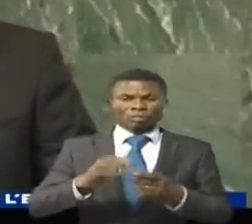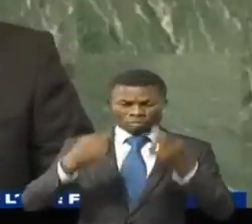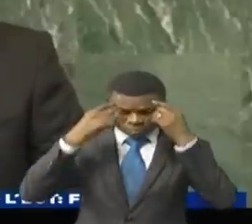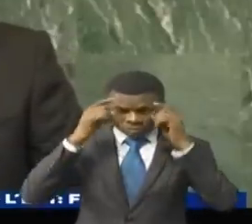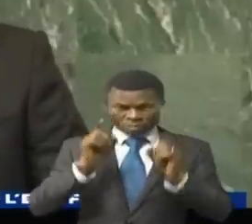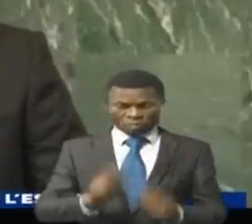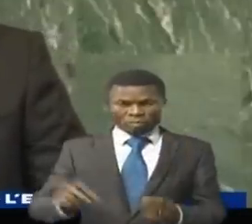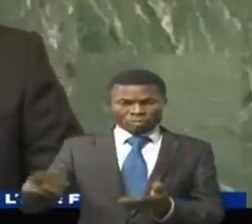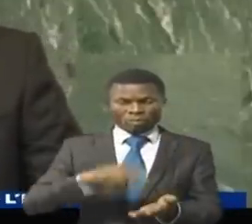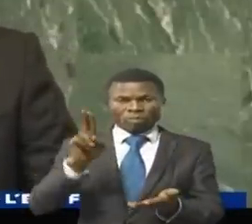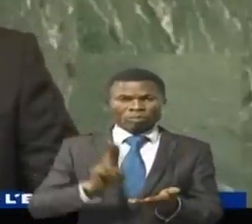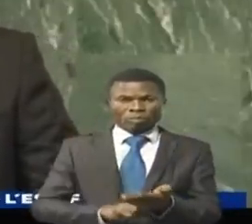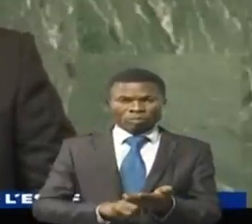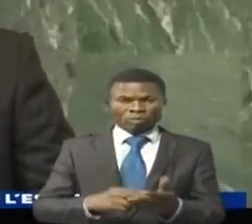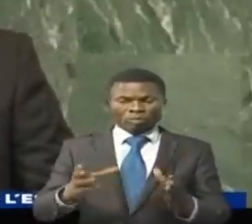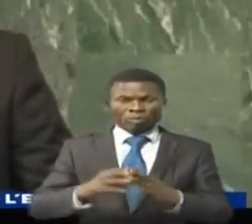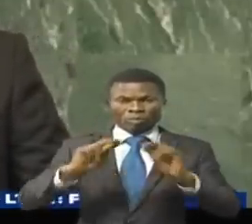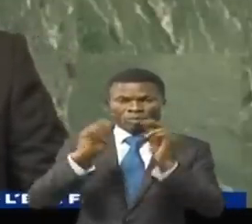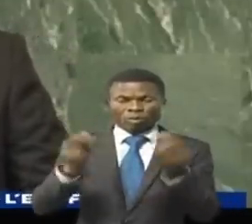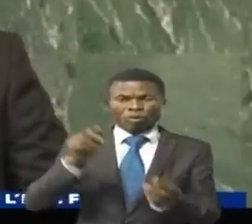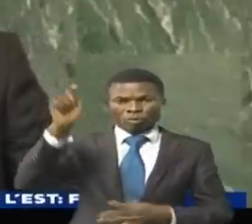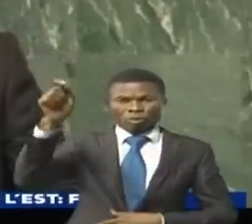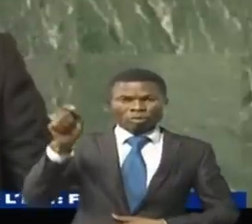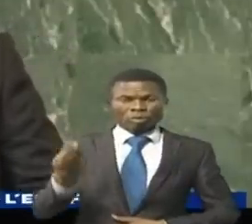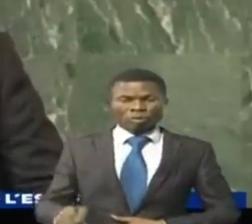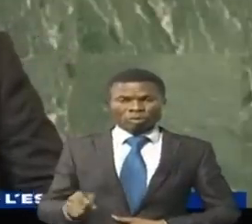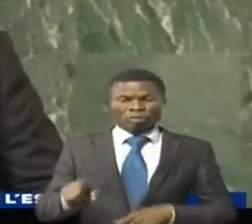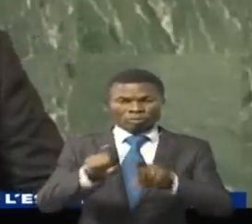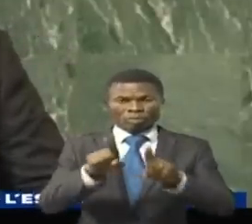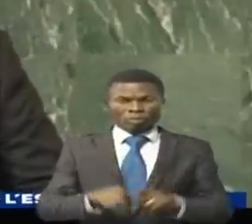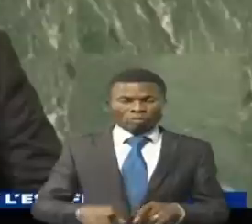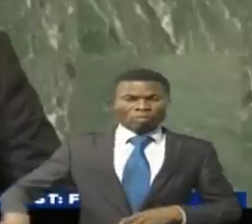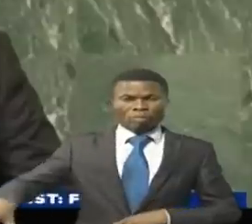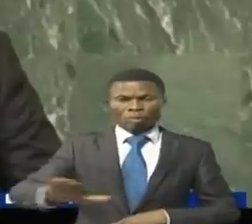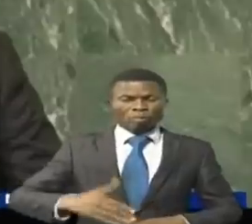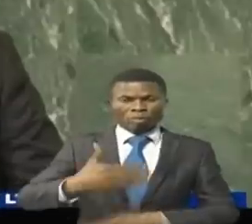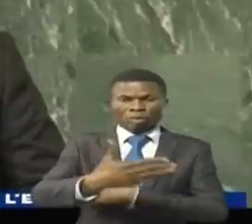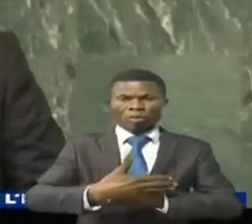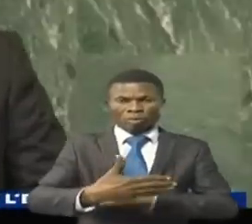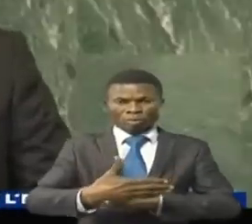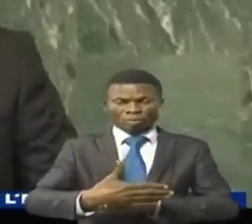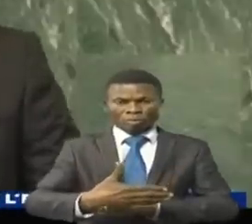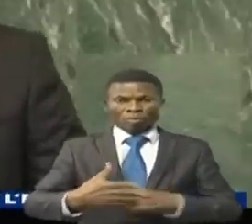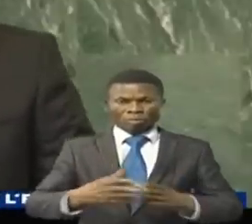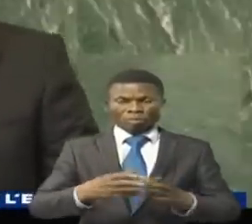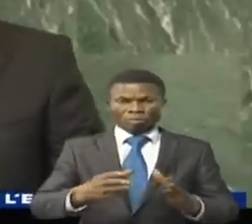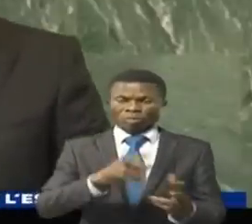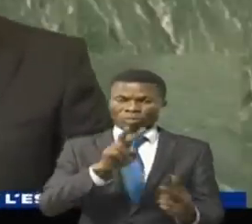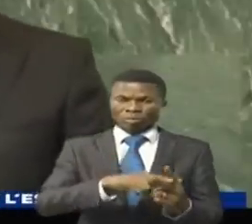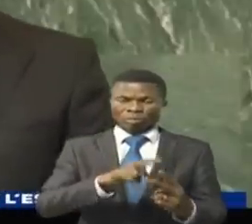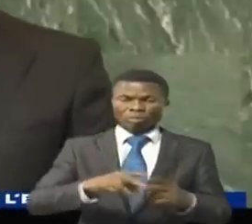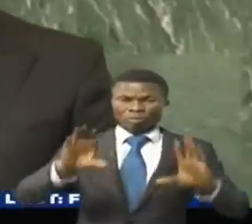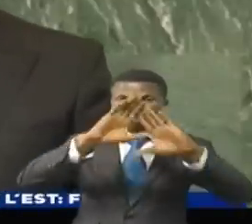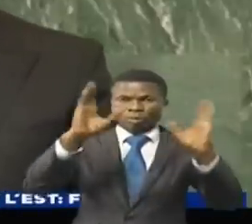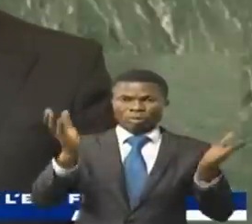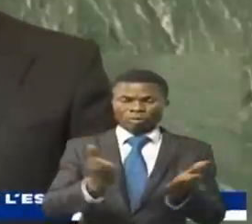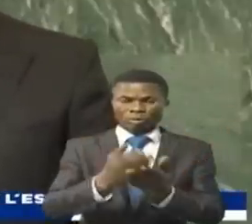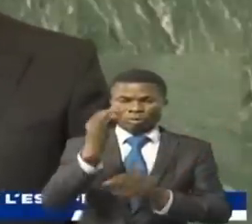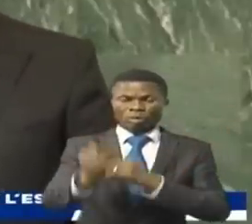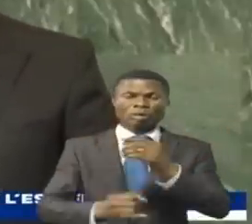été signés avec les groupes armés et même avec les pays voisins, sous la garantie de la communauté